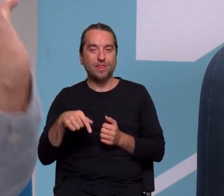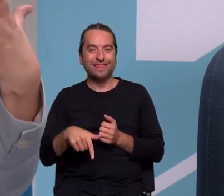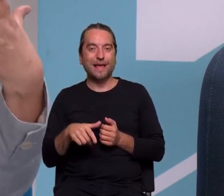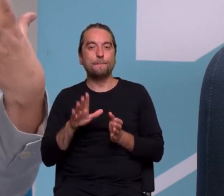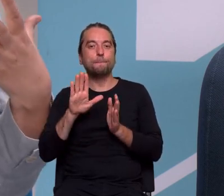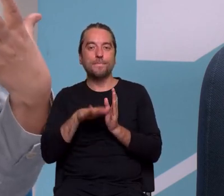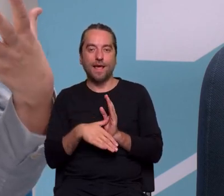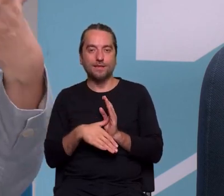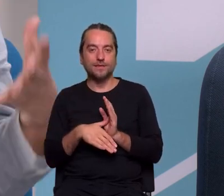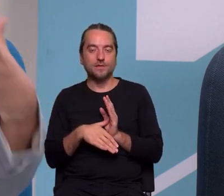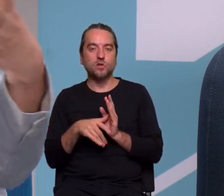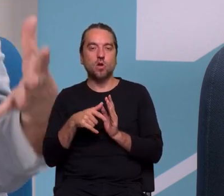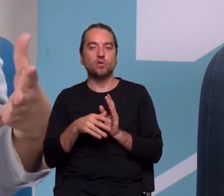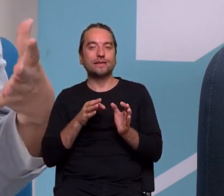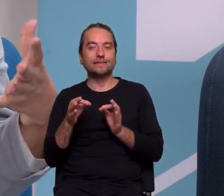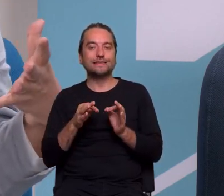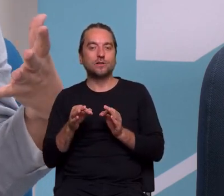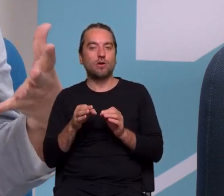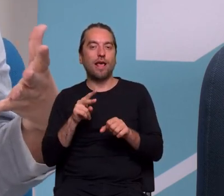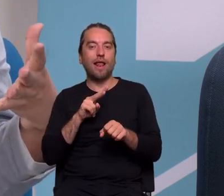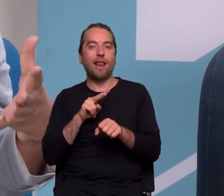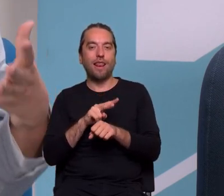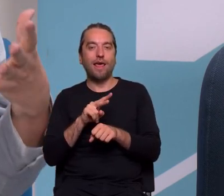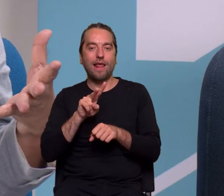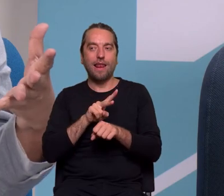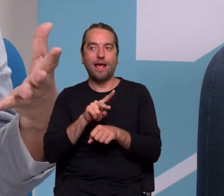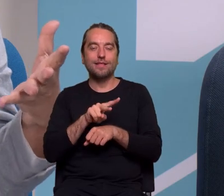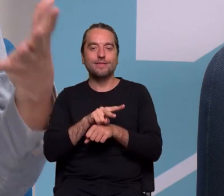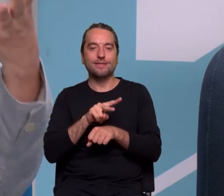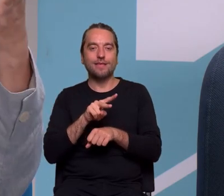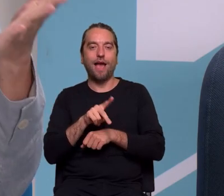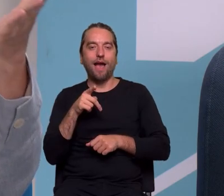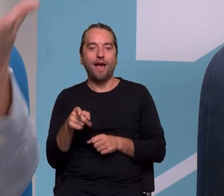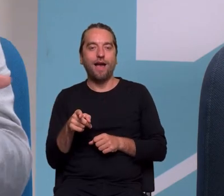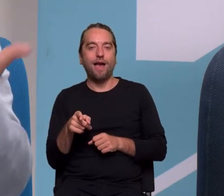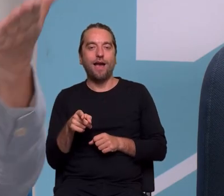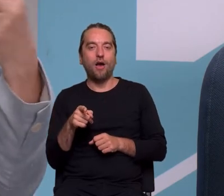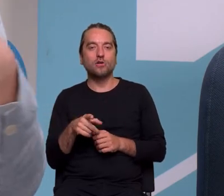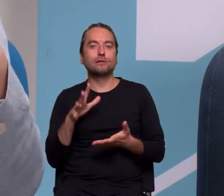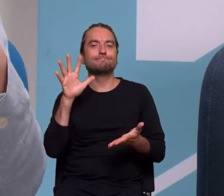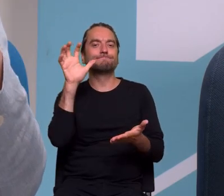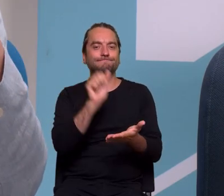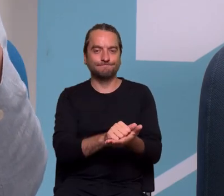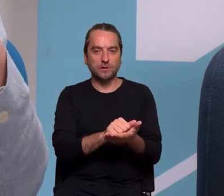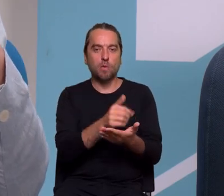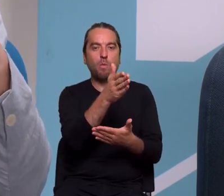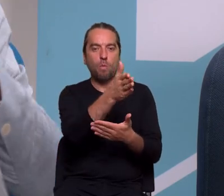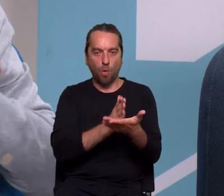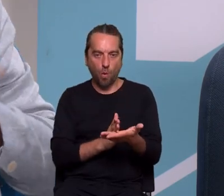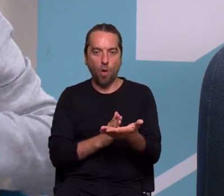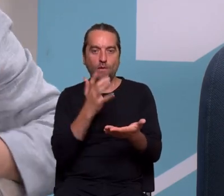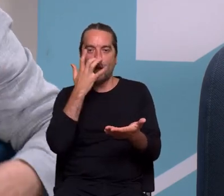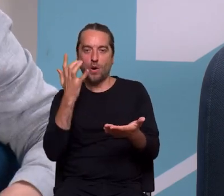które ma bardzo specyficzną historię, Legnica, zajęta w połowie przez Rosjan